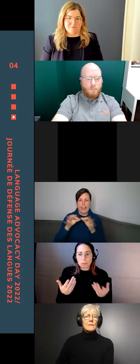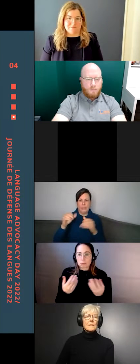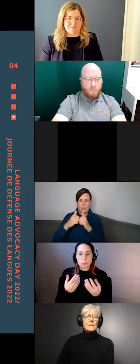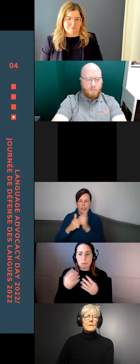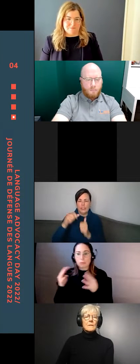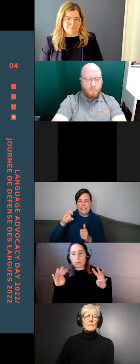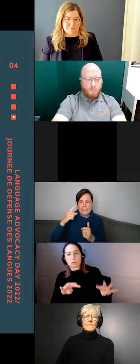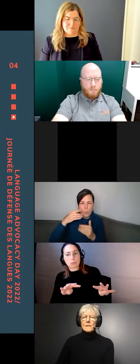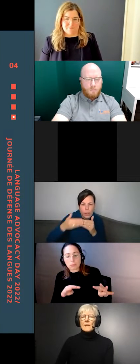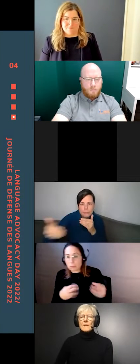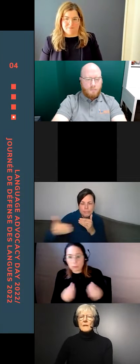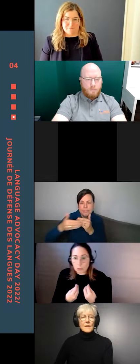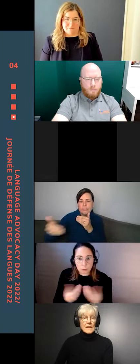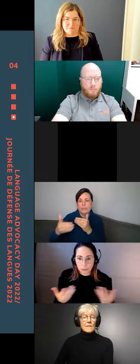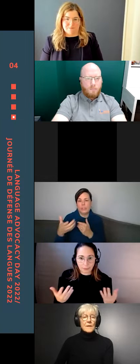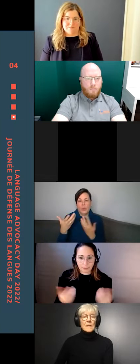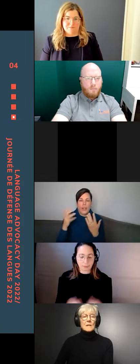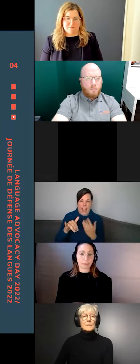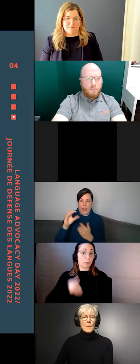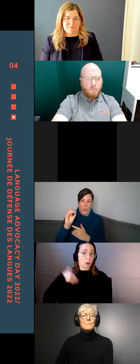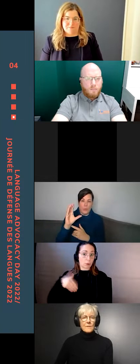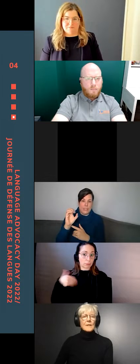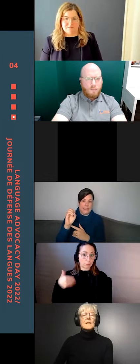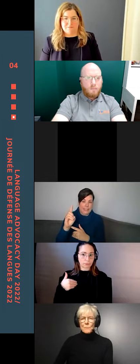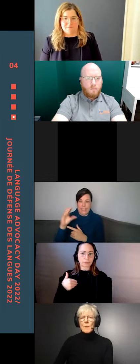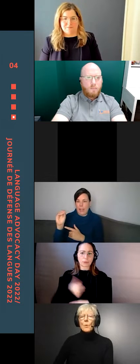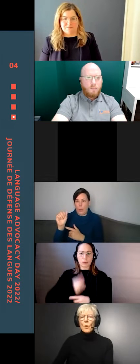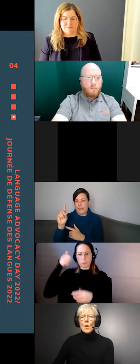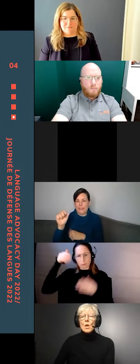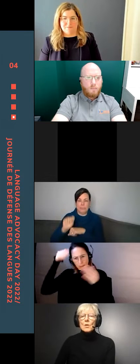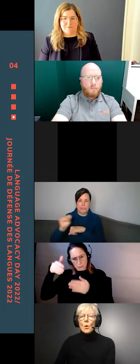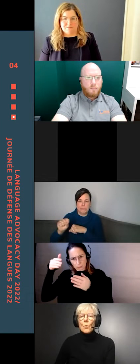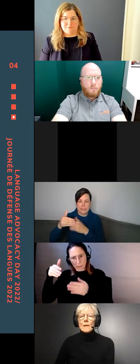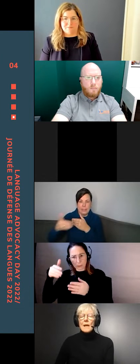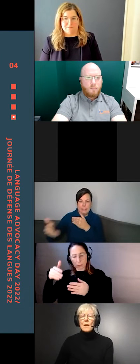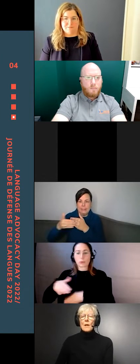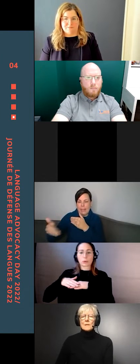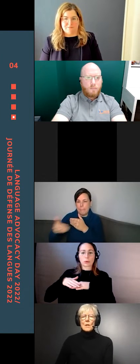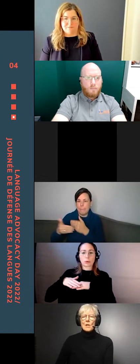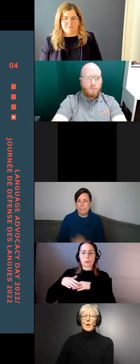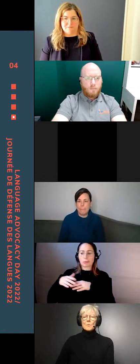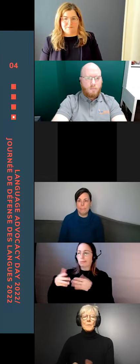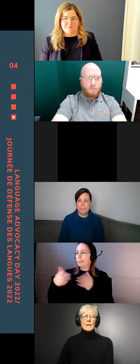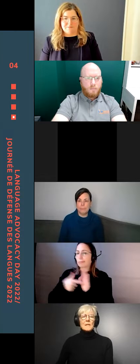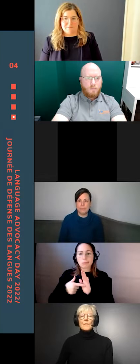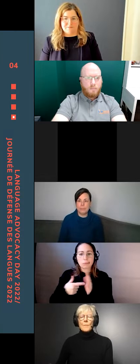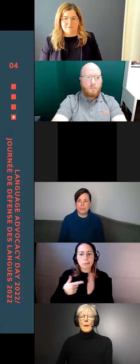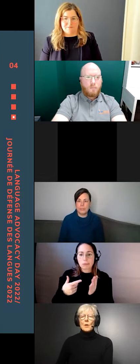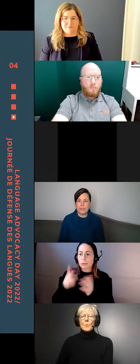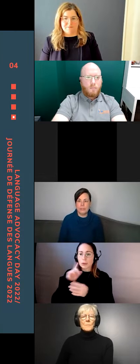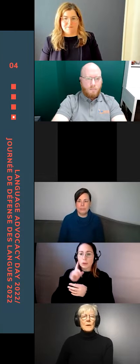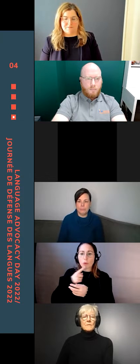signes n'a pas beaucoup de visibilité parce qu'on met beaucoup d'emphase